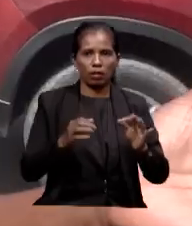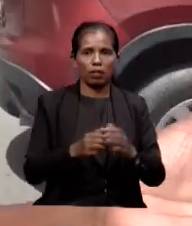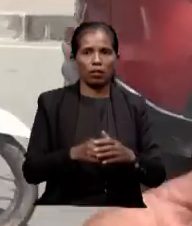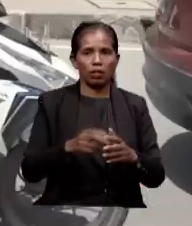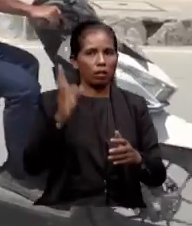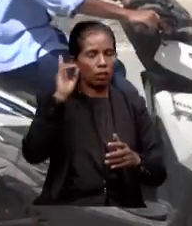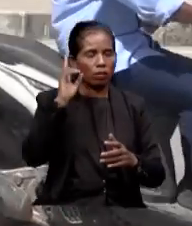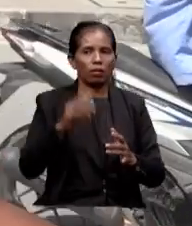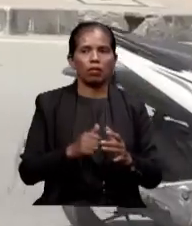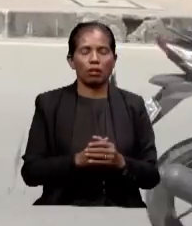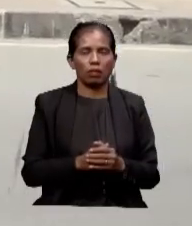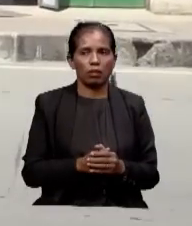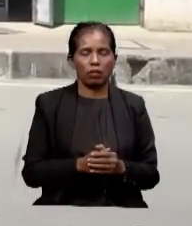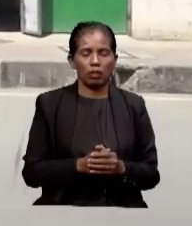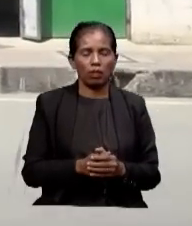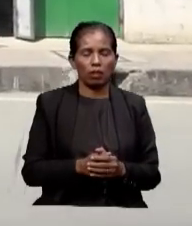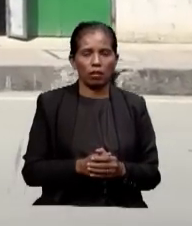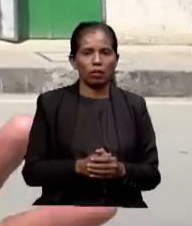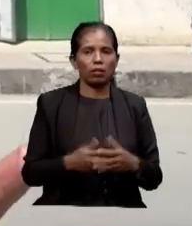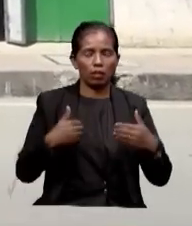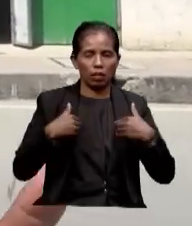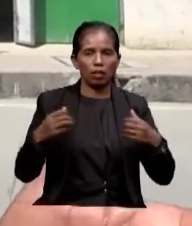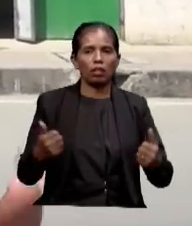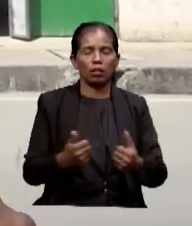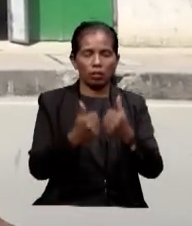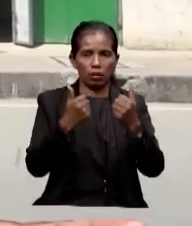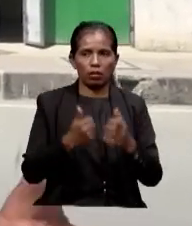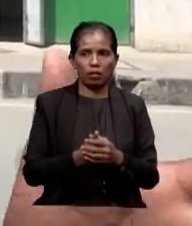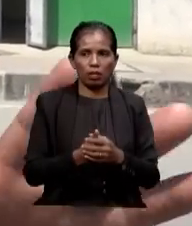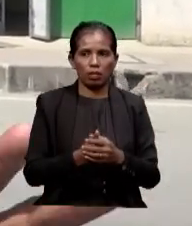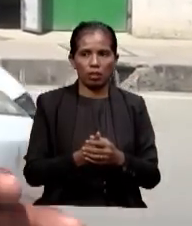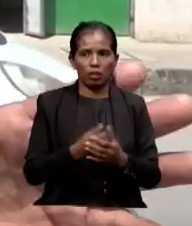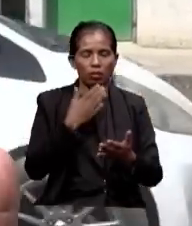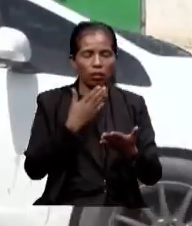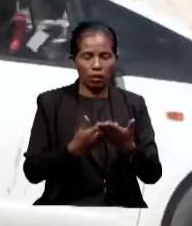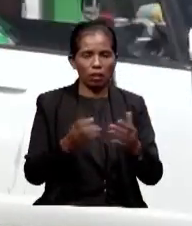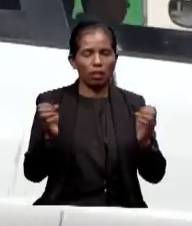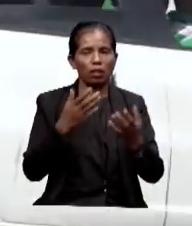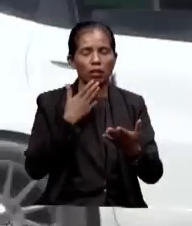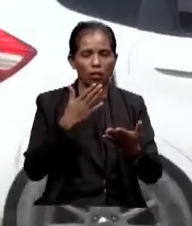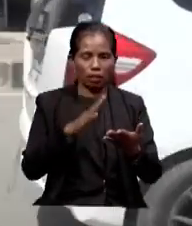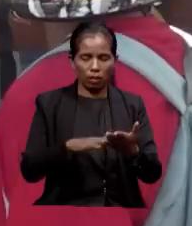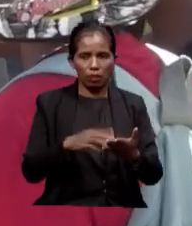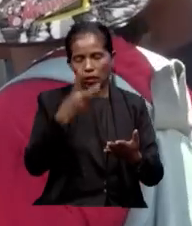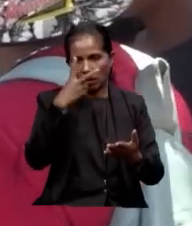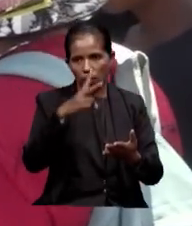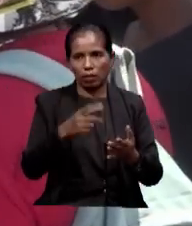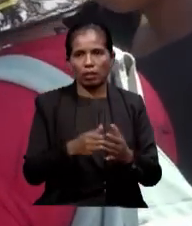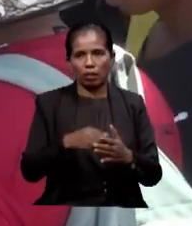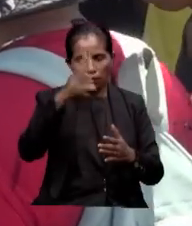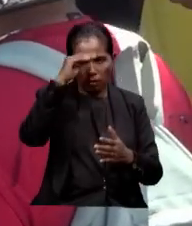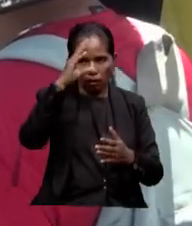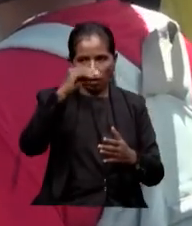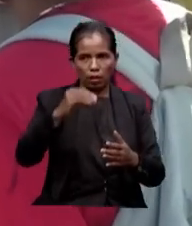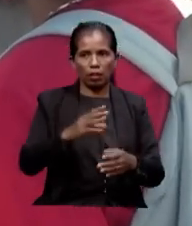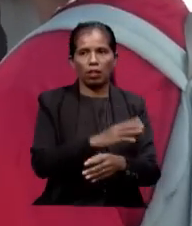ba ko de sen ne dia ne be atu dia ka de kumu ita har lain kondisi ya kondisi sa ndai. Mana nebe sofre